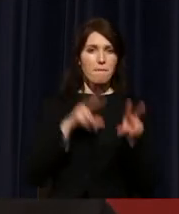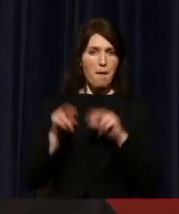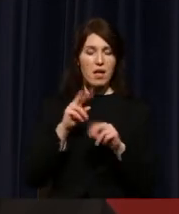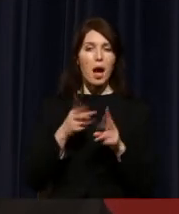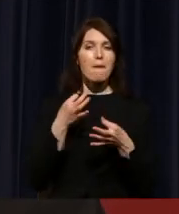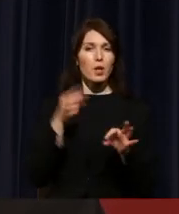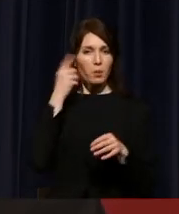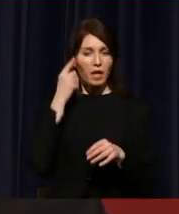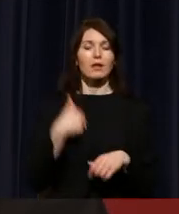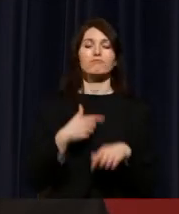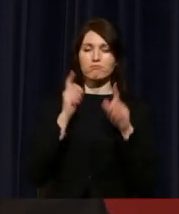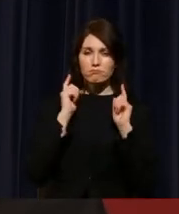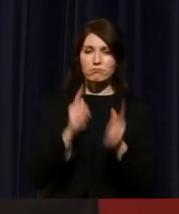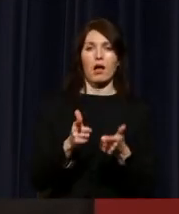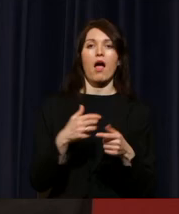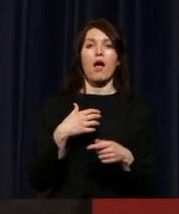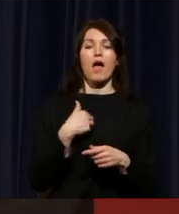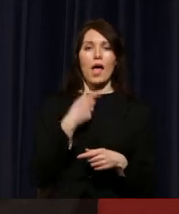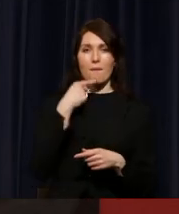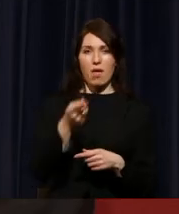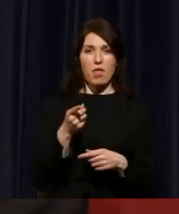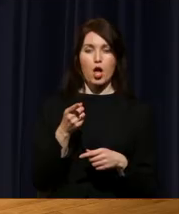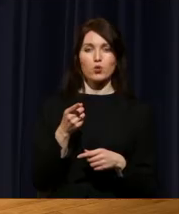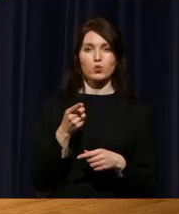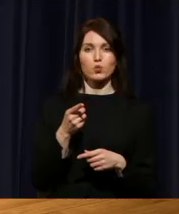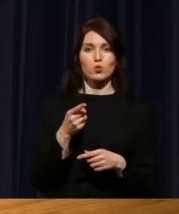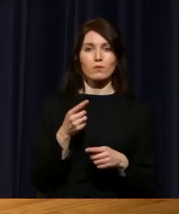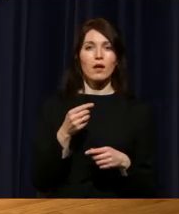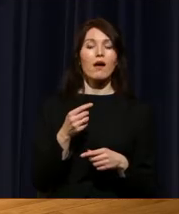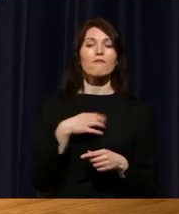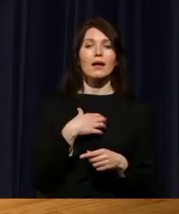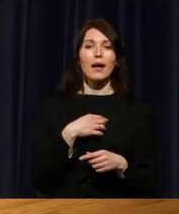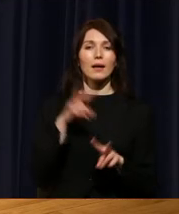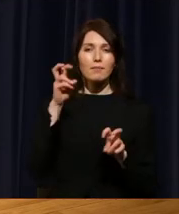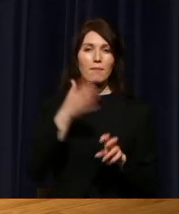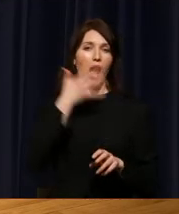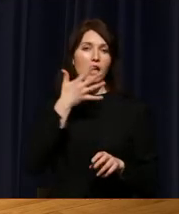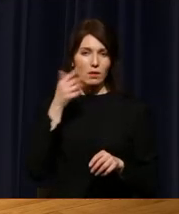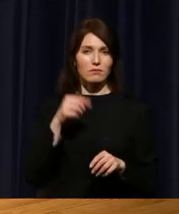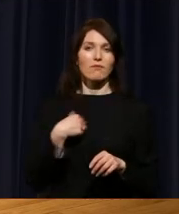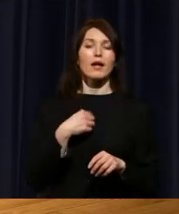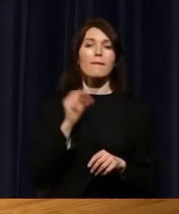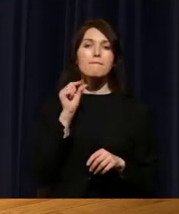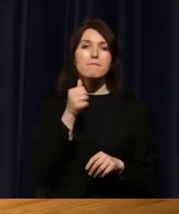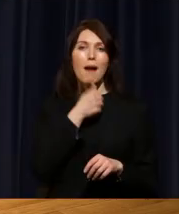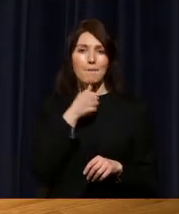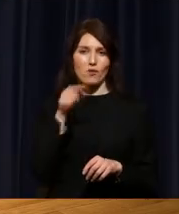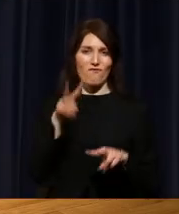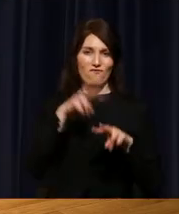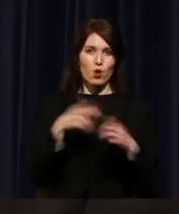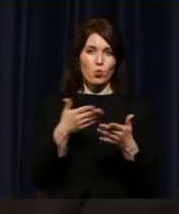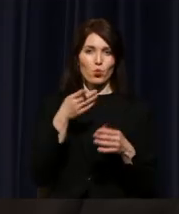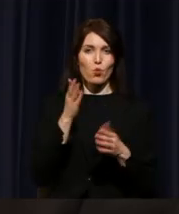kā brīvprātīgs, pilnīgi piekrīt. Vajag, es pateikšu tā, pasmaržot to vietu, kurā tu iespējams strādāsi.